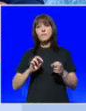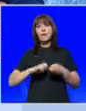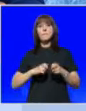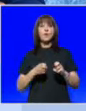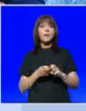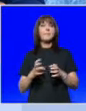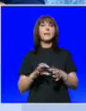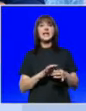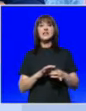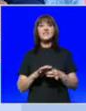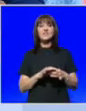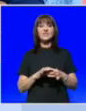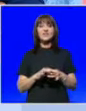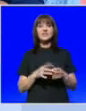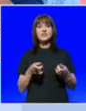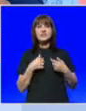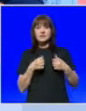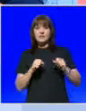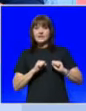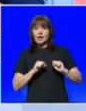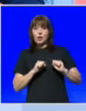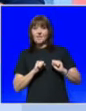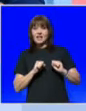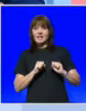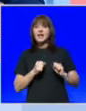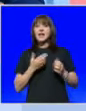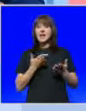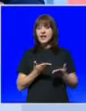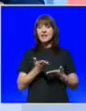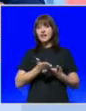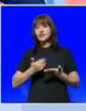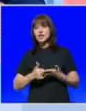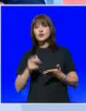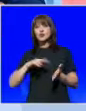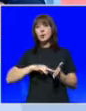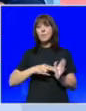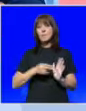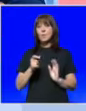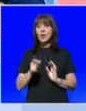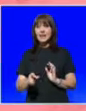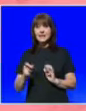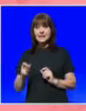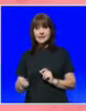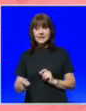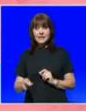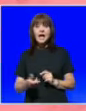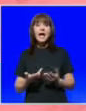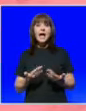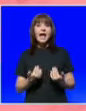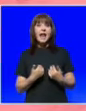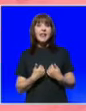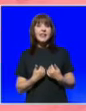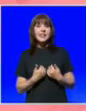с тези страхове, част от политиците, може би. Защото всъщност